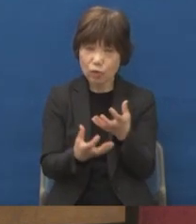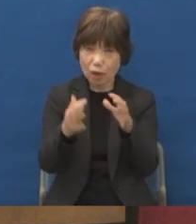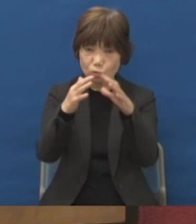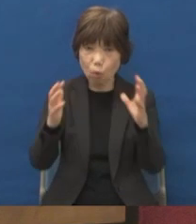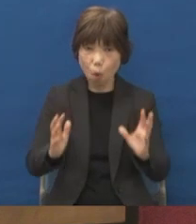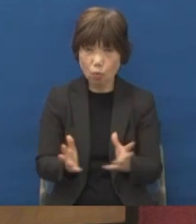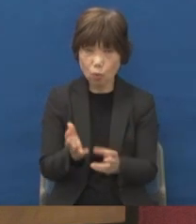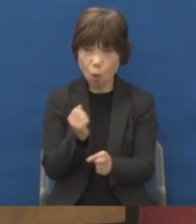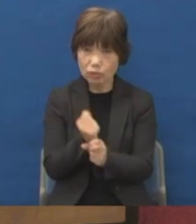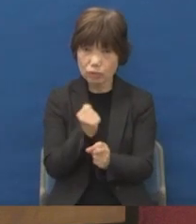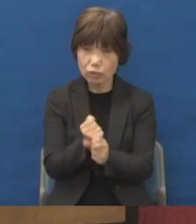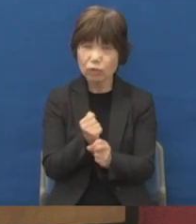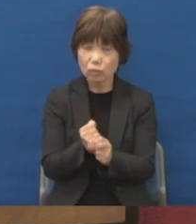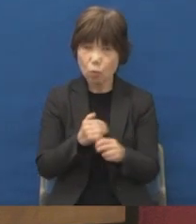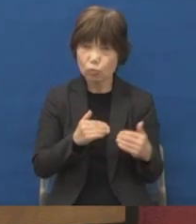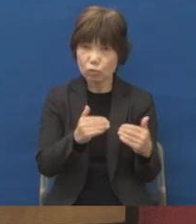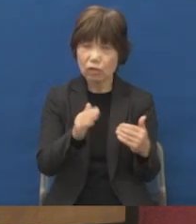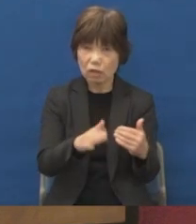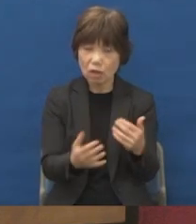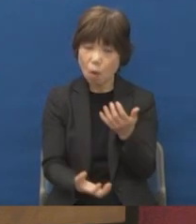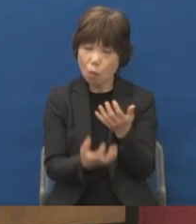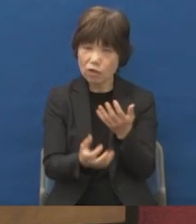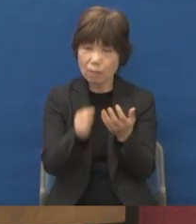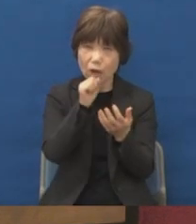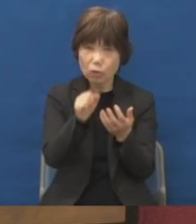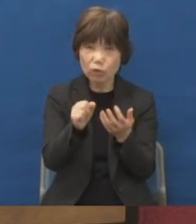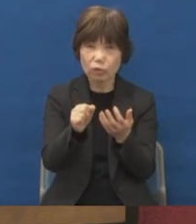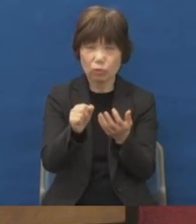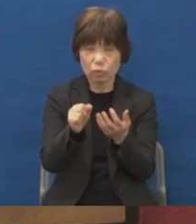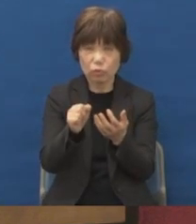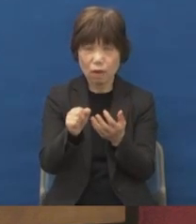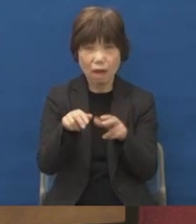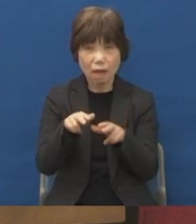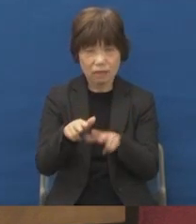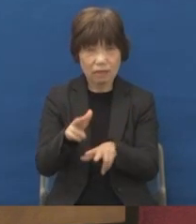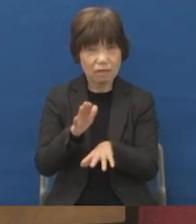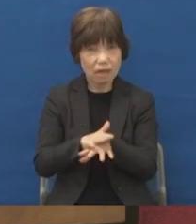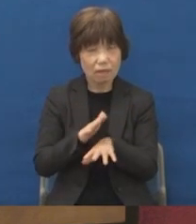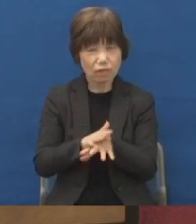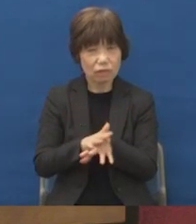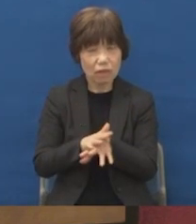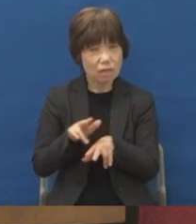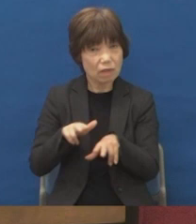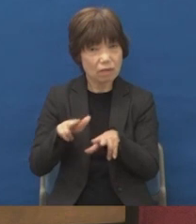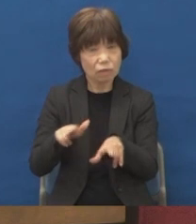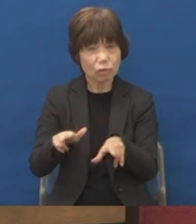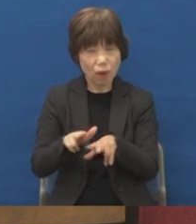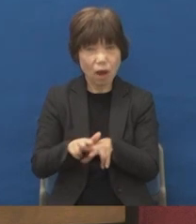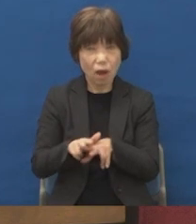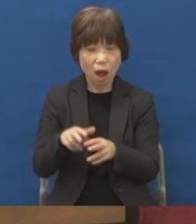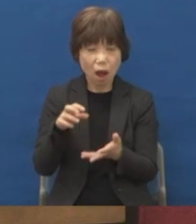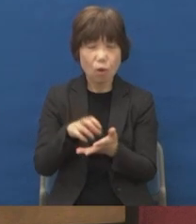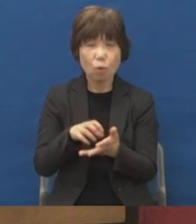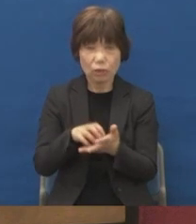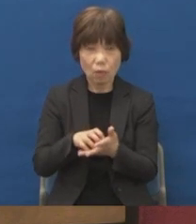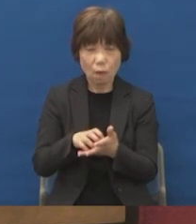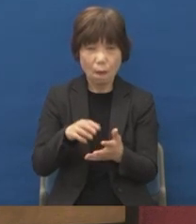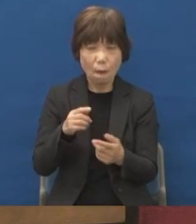ています。しかし、燃やせばよいという政策は、生産者によるごみ減量化や再利用を妨